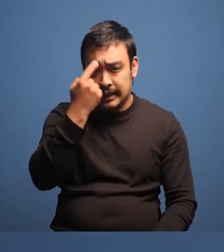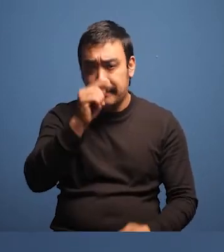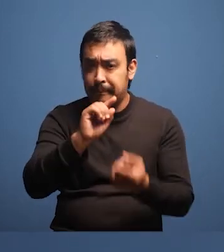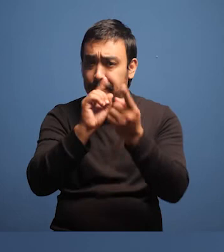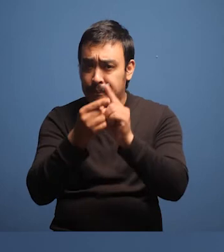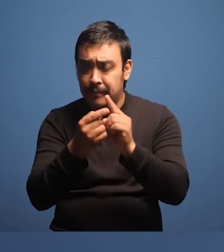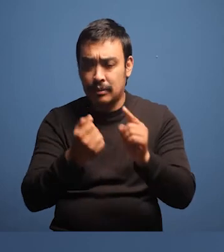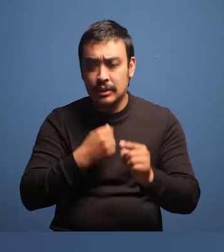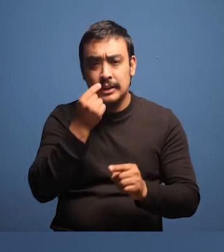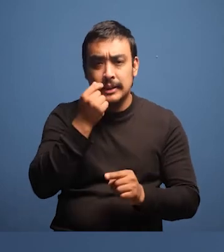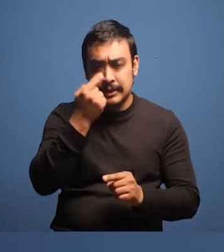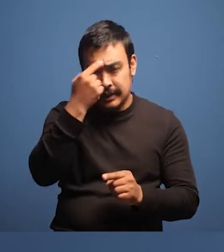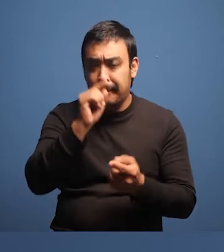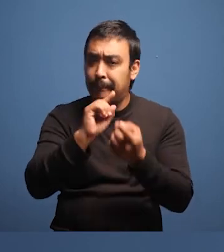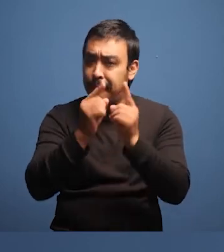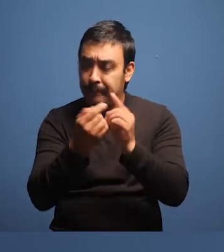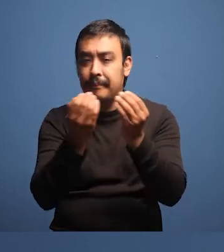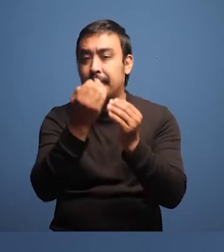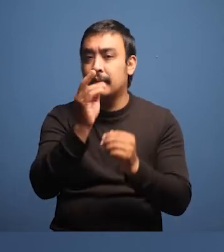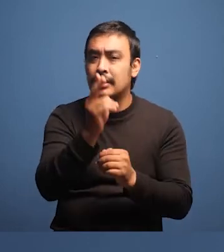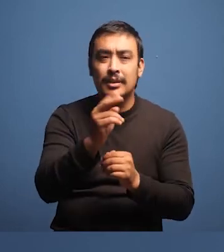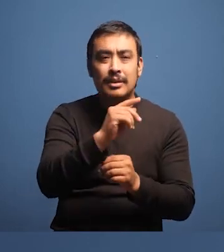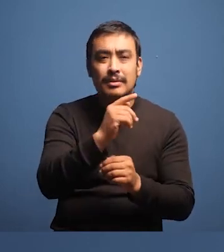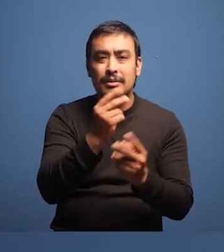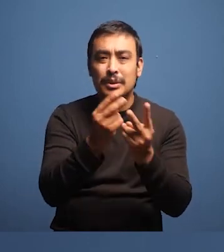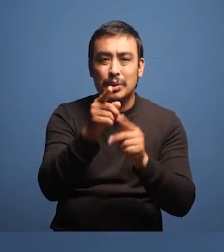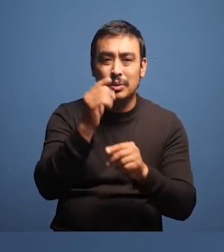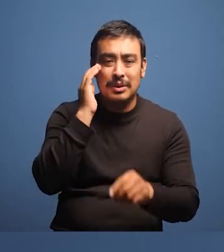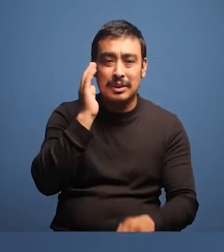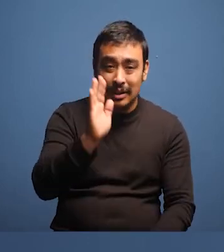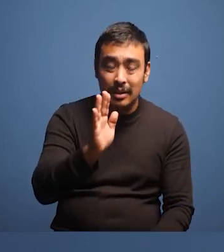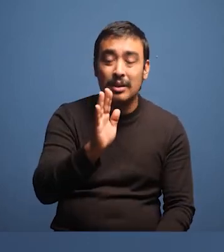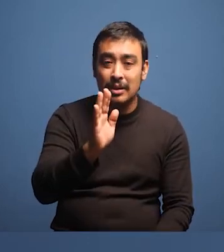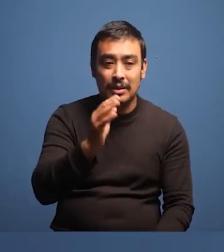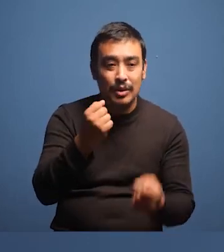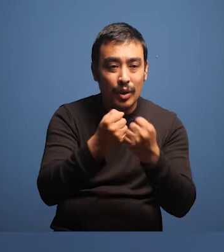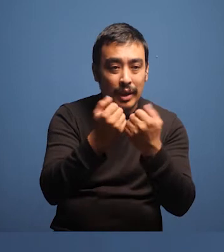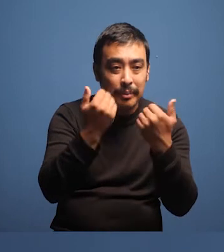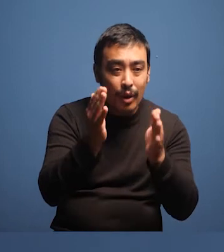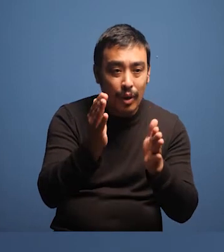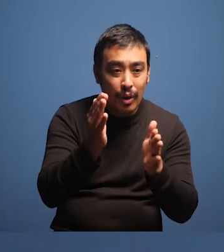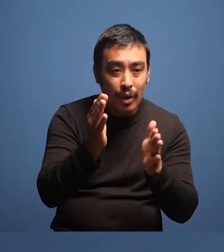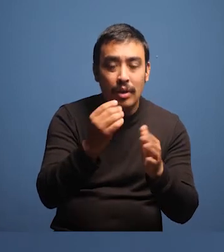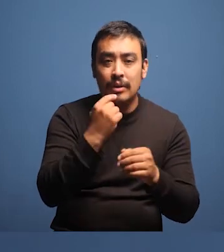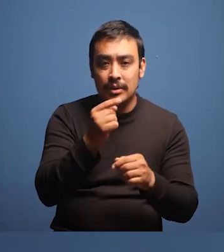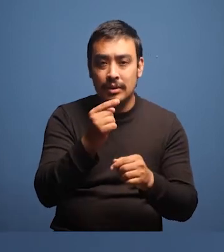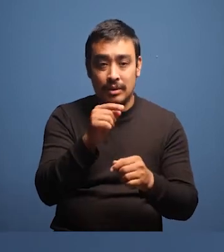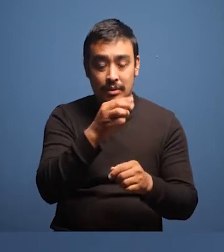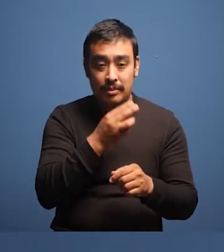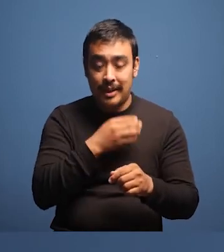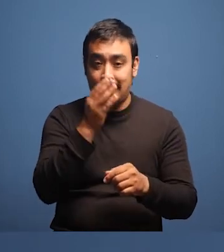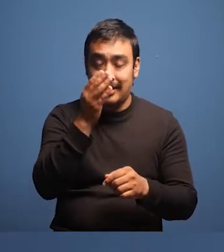आफ्नो बोइजको आइडेन्टिटी बनाउनुहुन्छ नि त तर कहिले जसलाई चाहिँ त्यो थाहा छ होइन उसँग केही झगडा पऱ्यो अथवा केही भयो तर अनि त्यो मान्छेले उसलाई